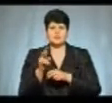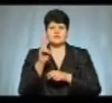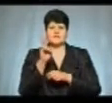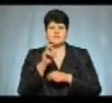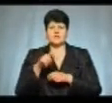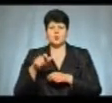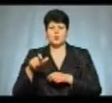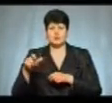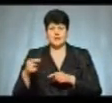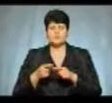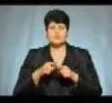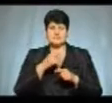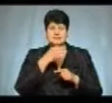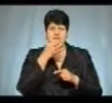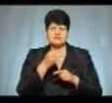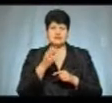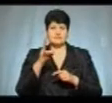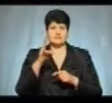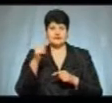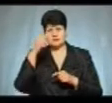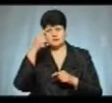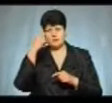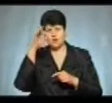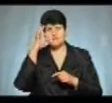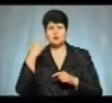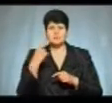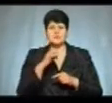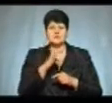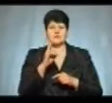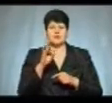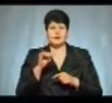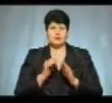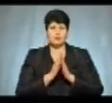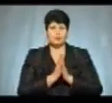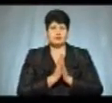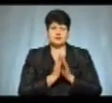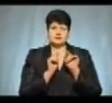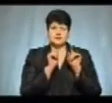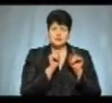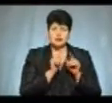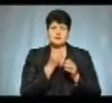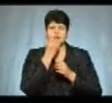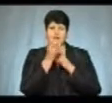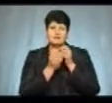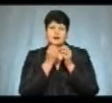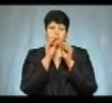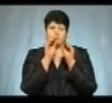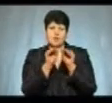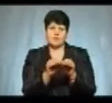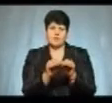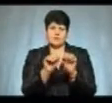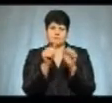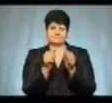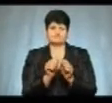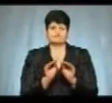людей. Про це повідомив речник Нацполіції області Сергій Крета. Там помолились і поклали квіти до монументу. Марта Журавель розповість